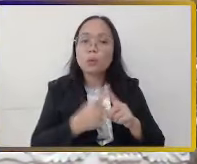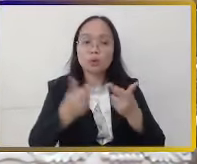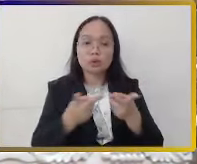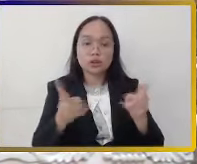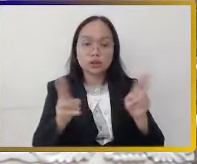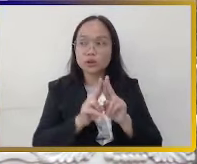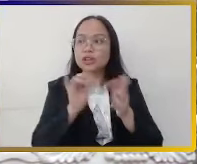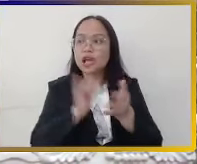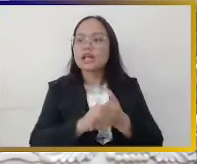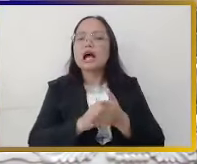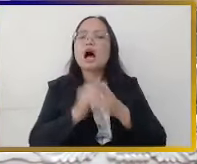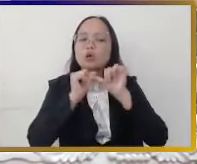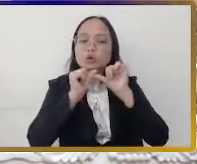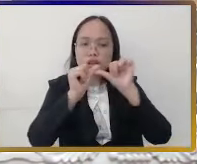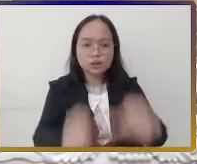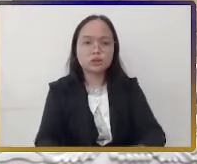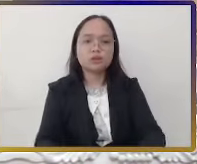that